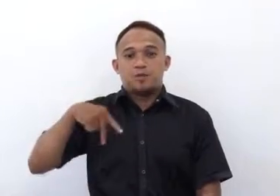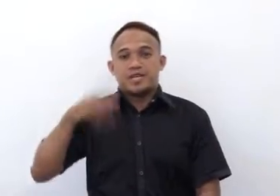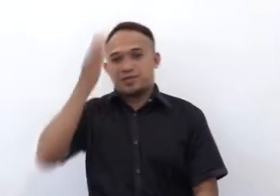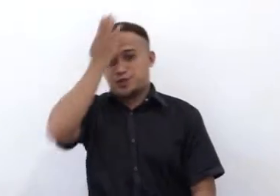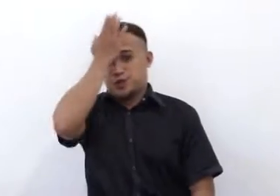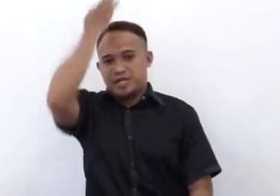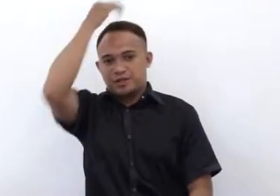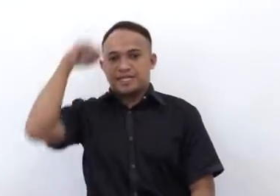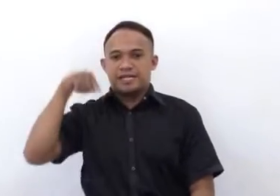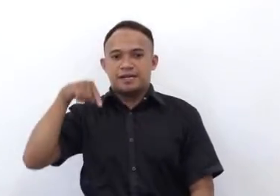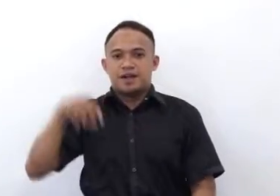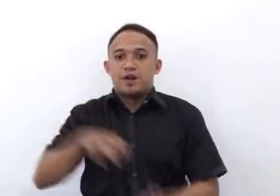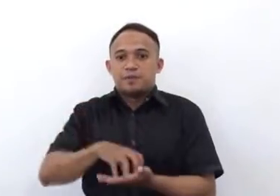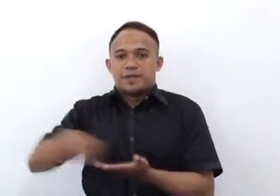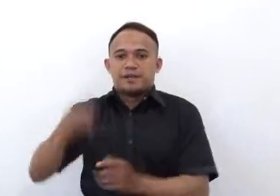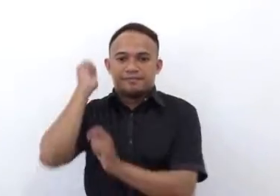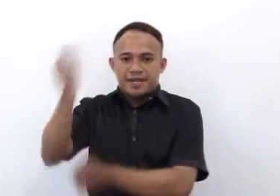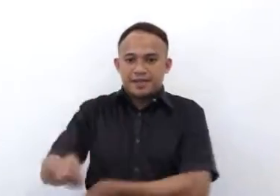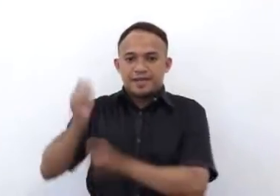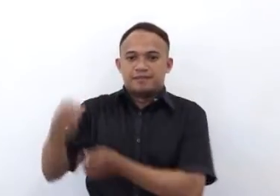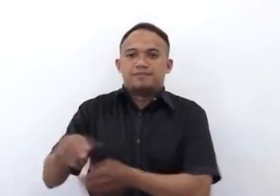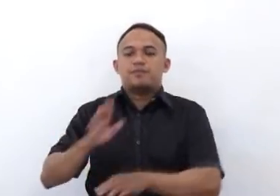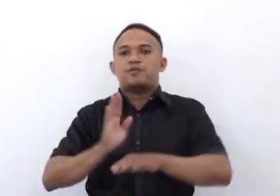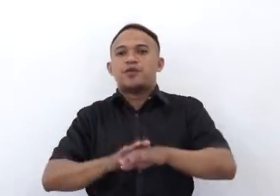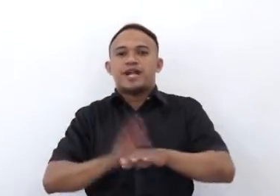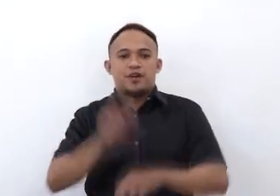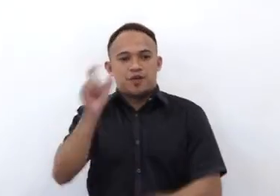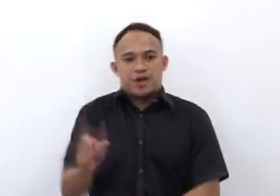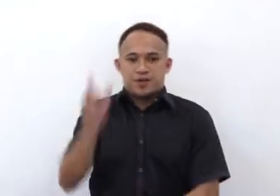Pemprov Gorontalo dorong petani budidayakan porang.